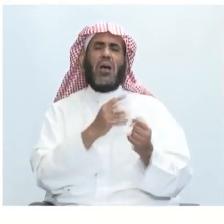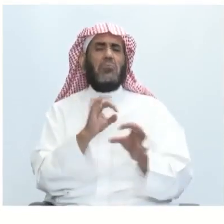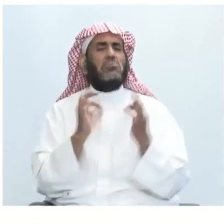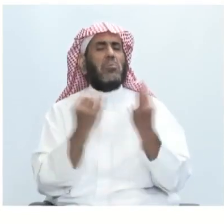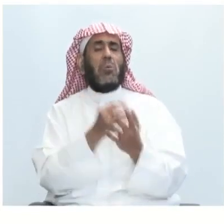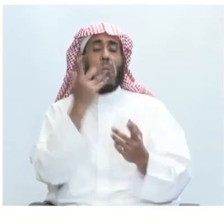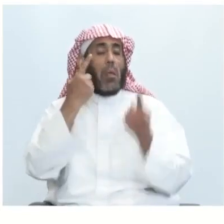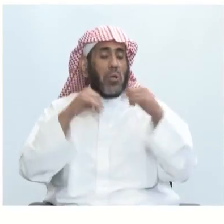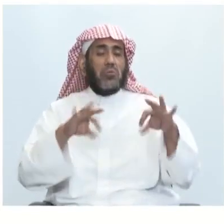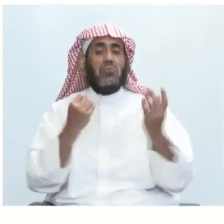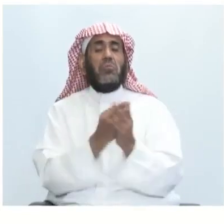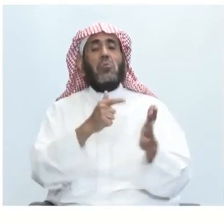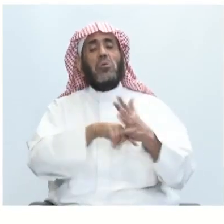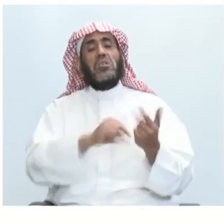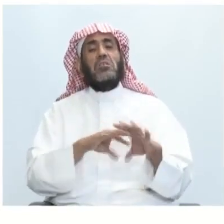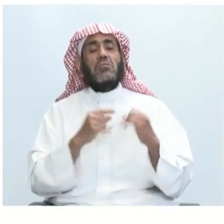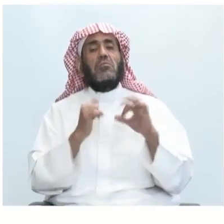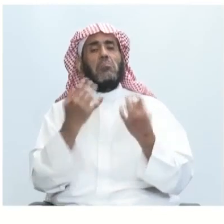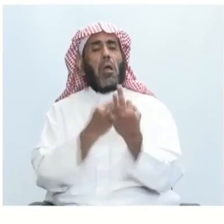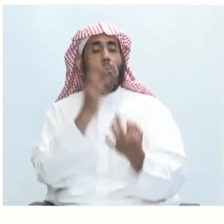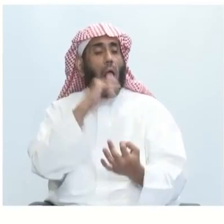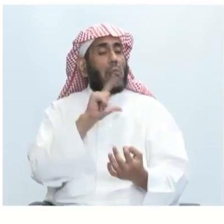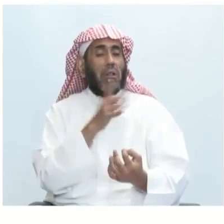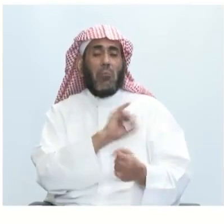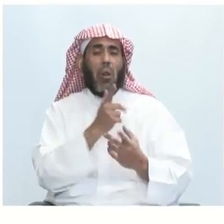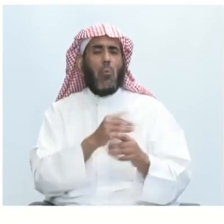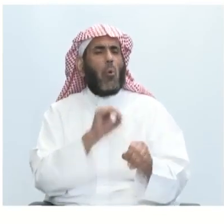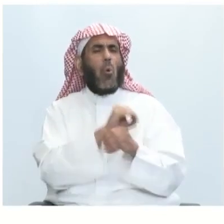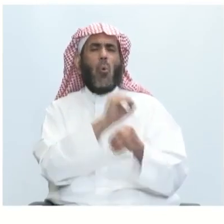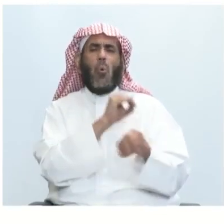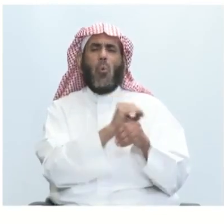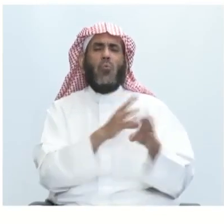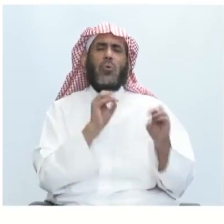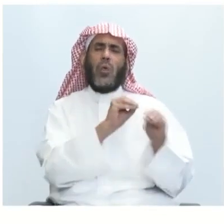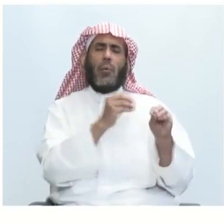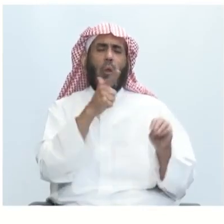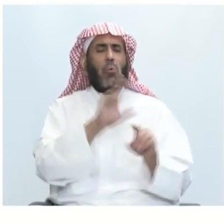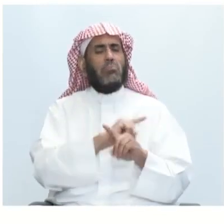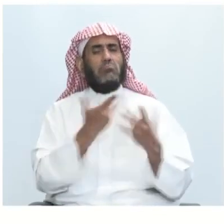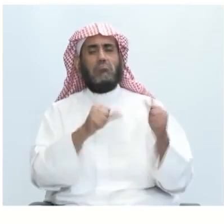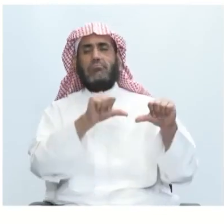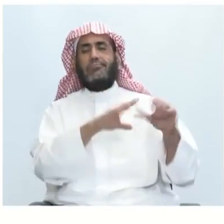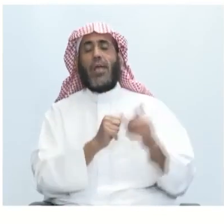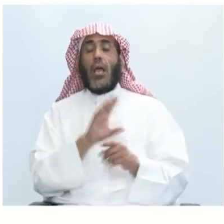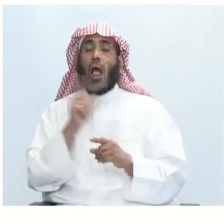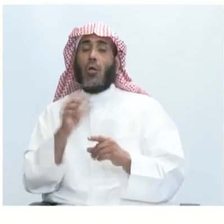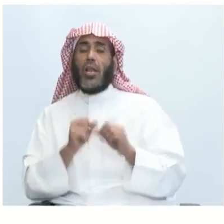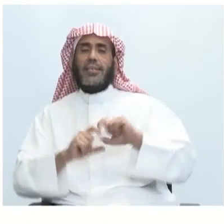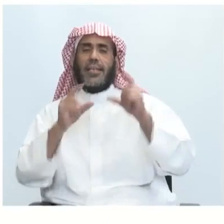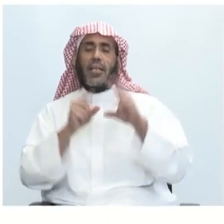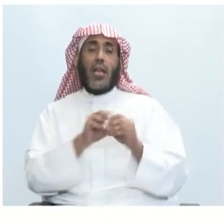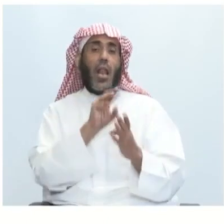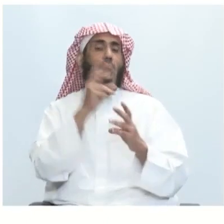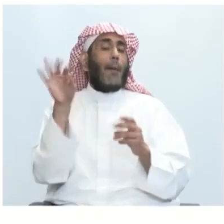ولم يعيشوا في وسط اجتماعي فوجدوهم لا يتكلمون ولم تفلح محاولاتهم في اكسابهم اللغه لاحظ هنا الدليل امثله